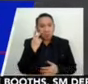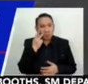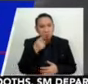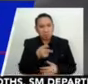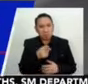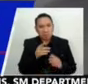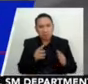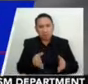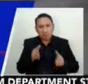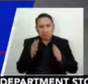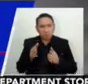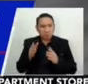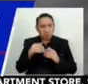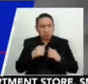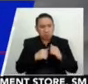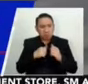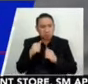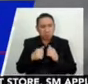Hindi gaano.